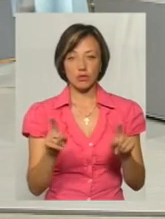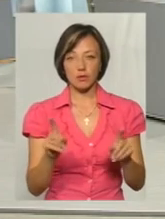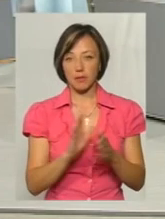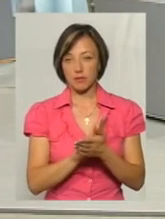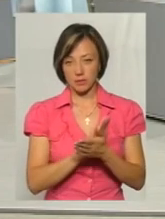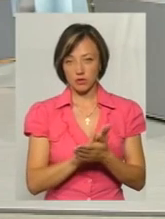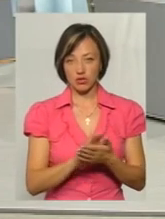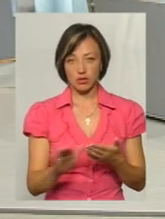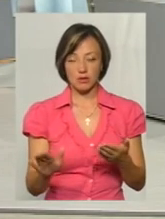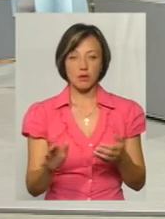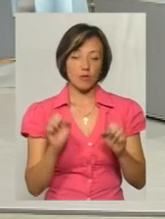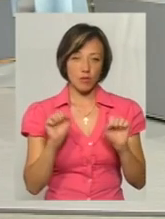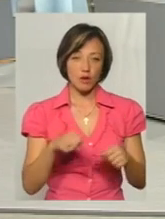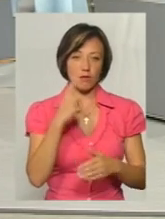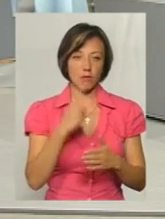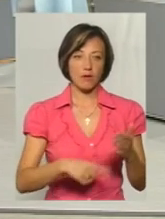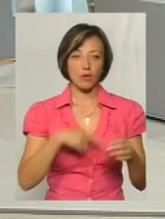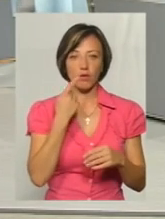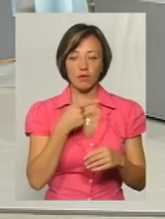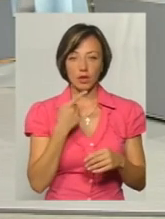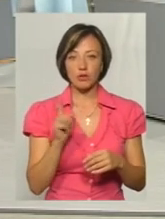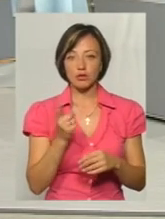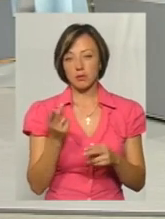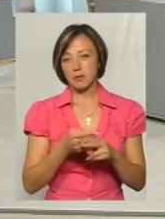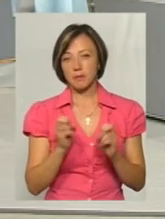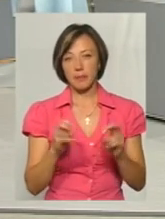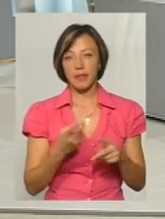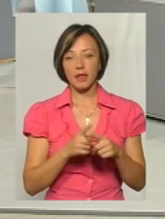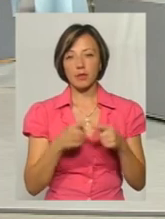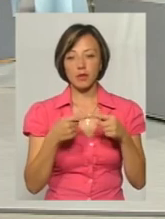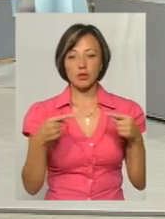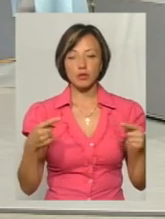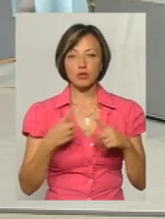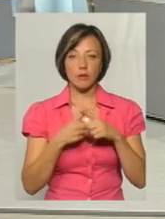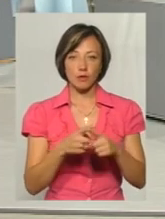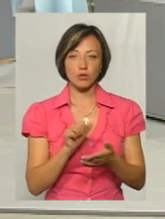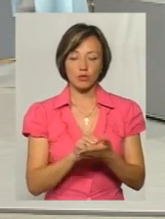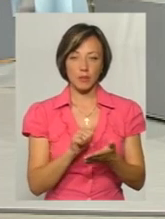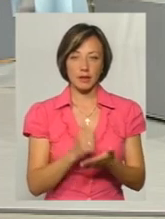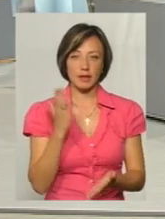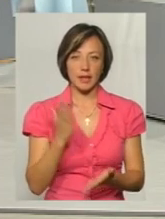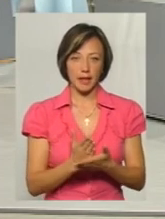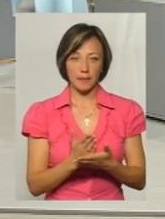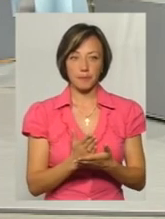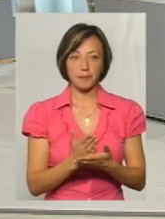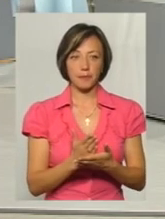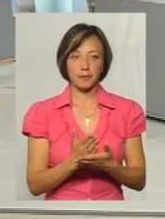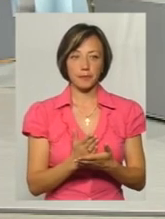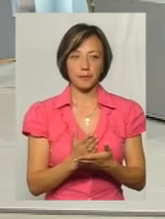там безпечна? Це впевнено ми можемо говорити, тому що от, дана продукція супроводжується супровідними документами,